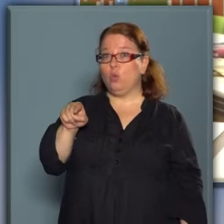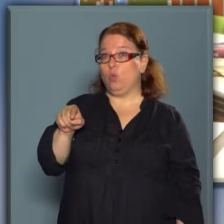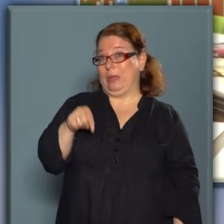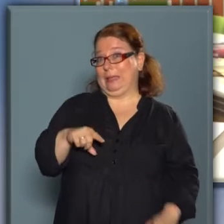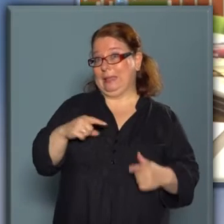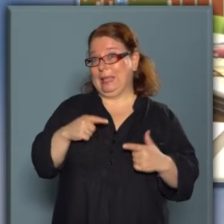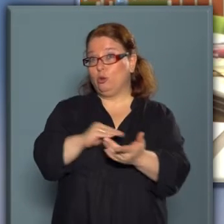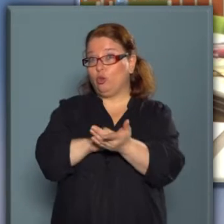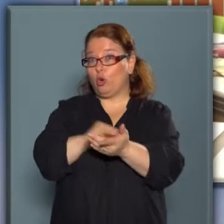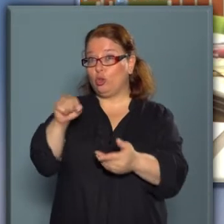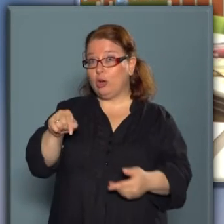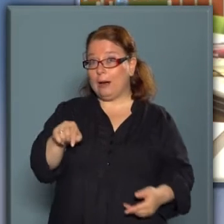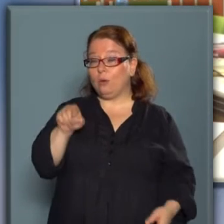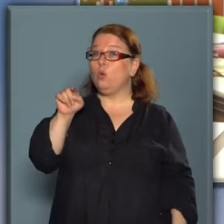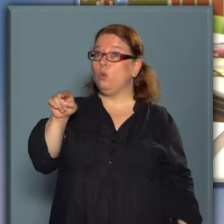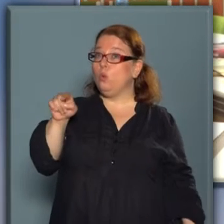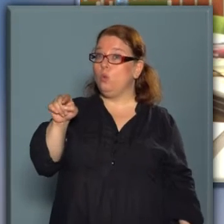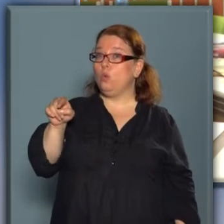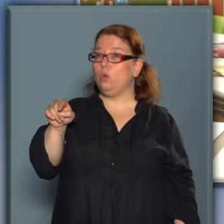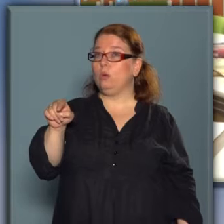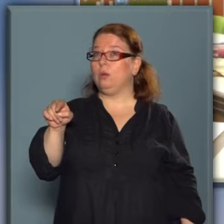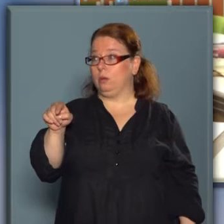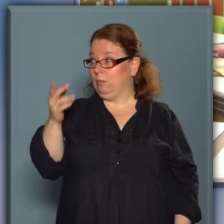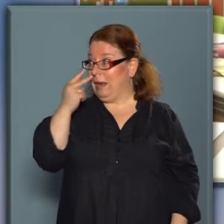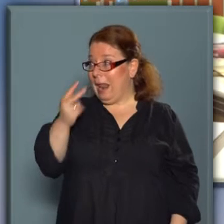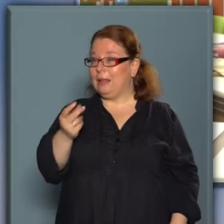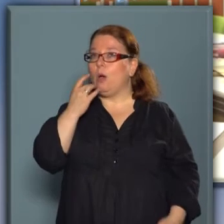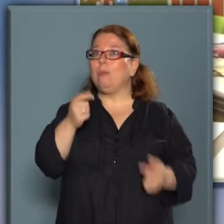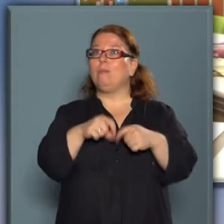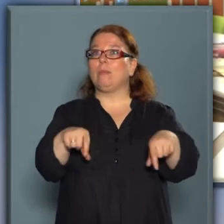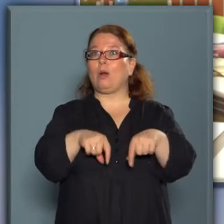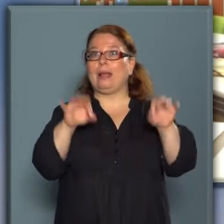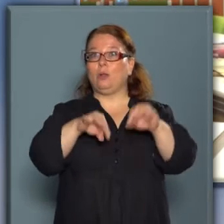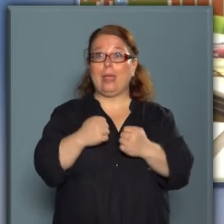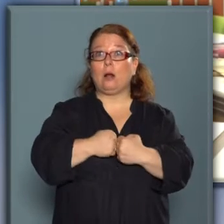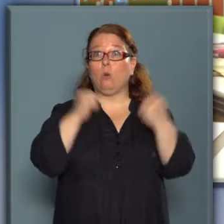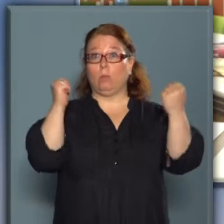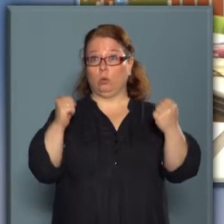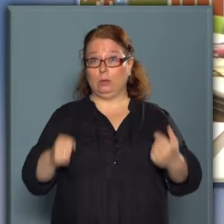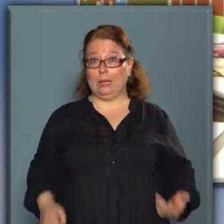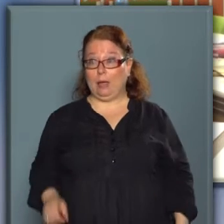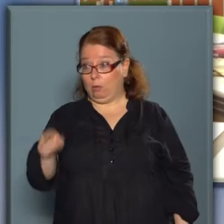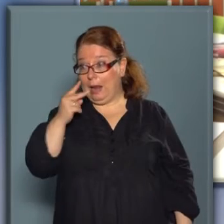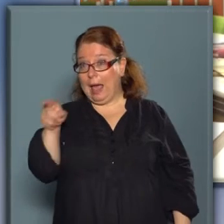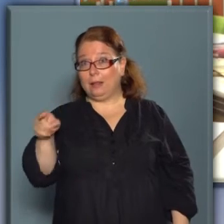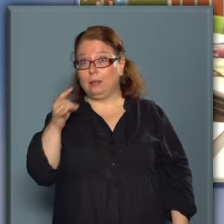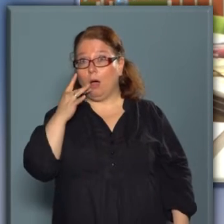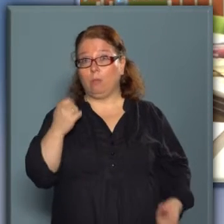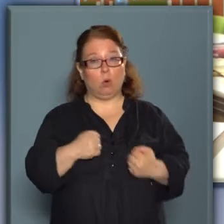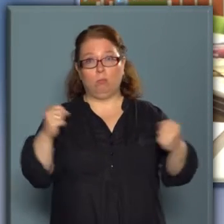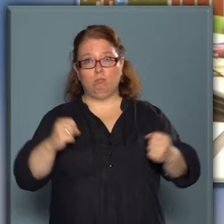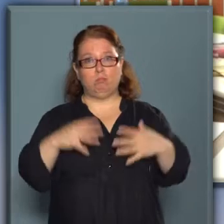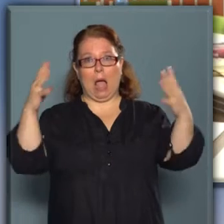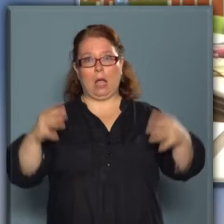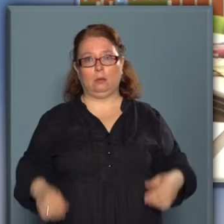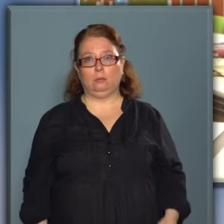itt él Soroksáron. Ő látta, amikor a parkettagyárat felrobbantották. Tehát mikor a levegőbe röpült.